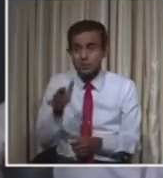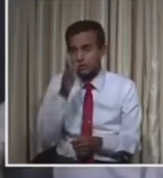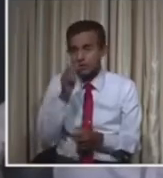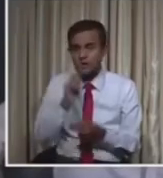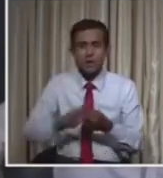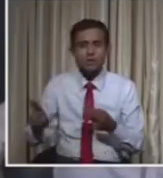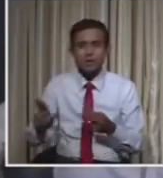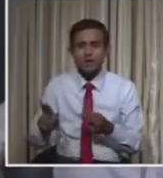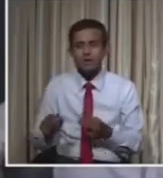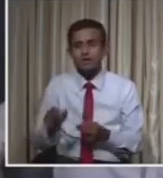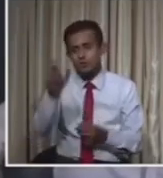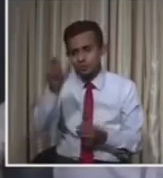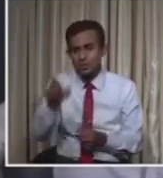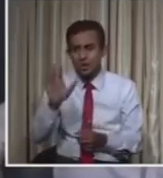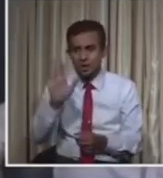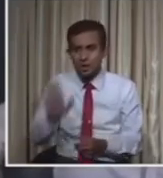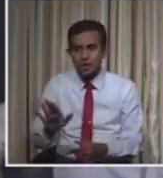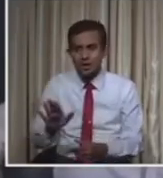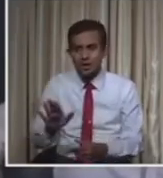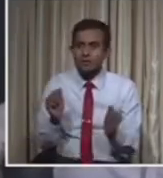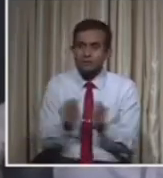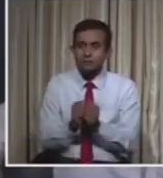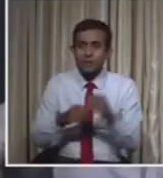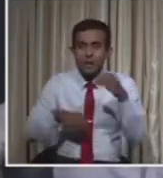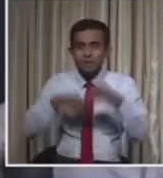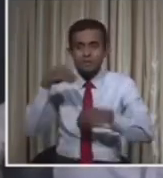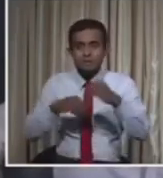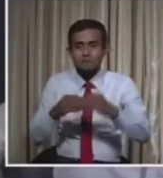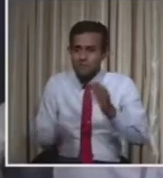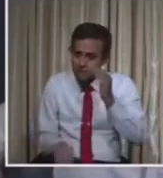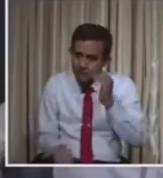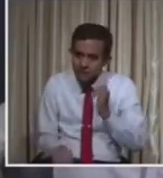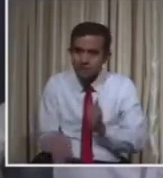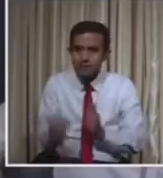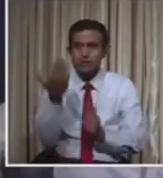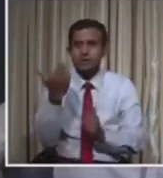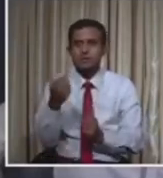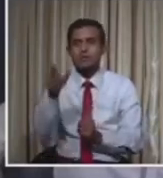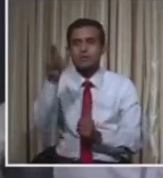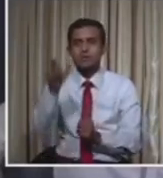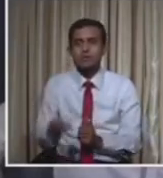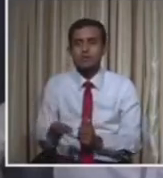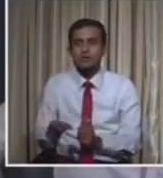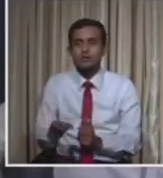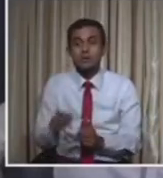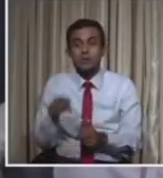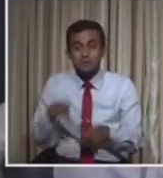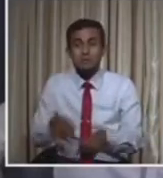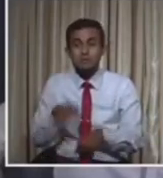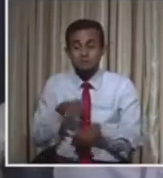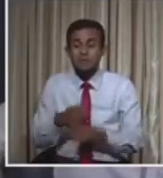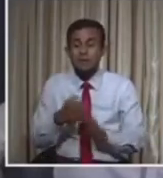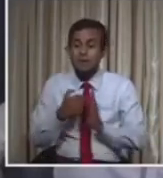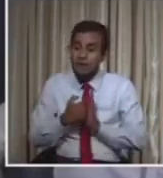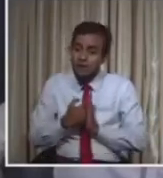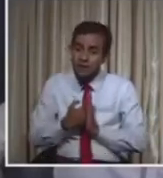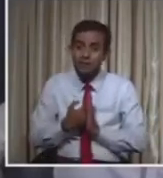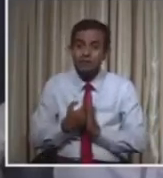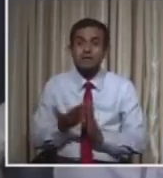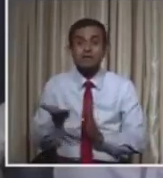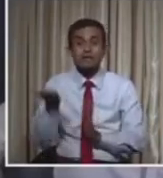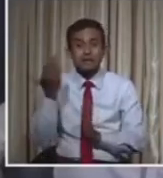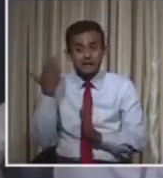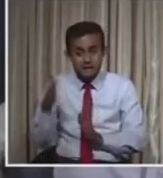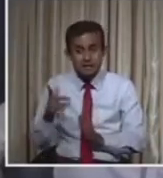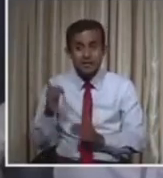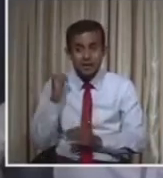නැතුව තමුන්නාසේගේ ඒ ගමන දේශපාලන වශයෙන් යන්න කියලා මම තමුන්නාසේට මේ වෙලාවේදී බොහොම ගෞරවයෙන් හිටපු රණවීරයෙක්